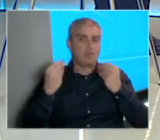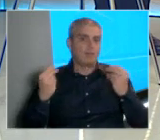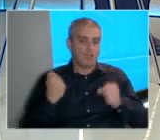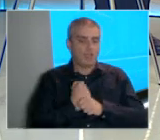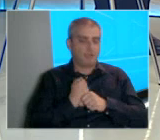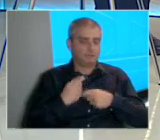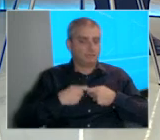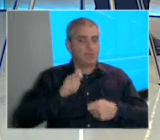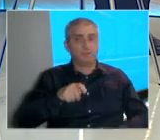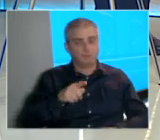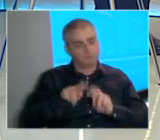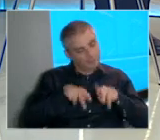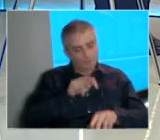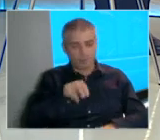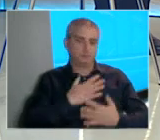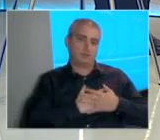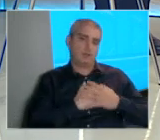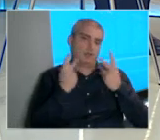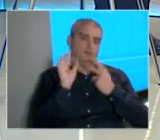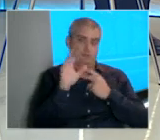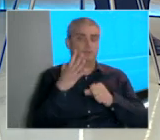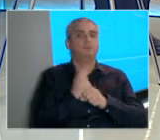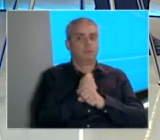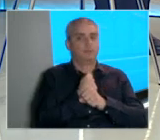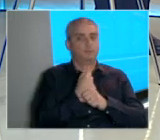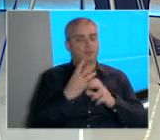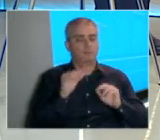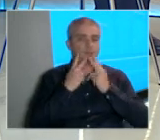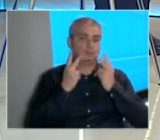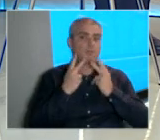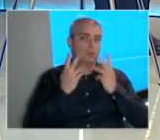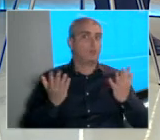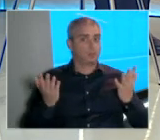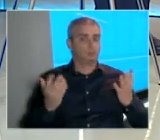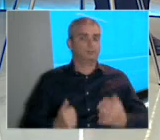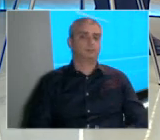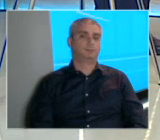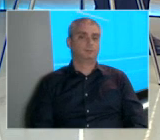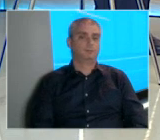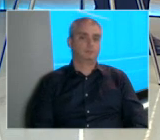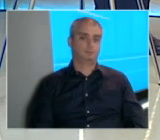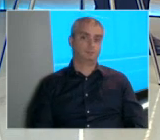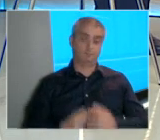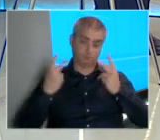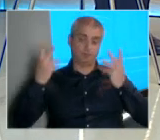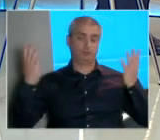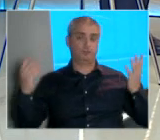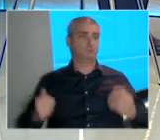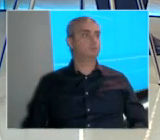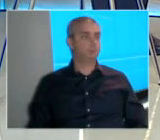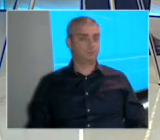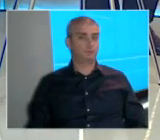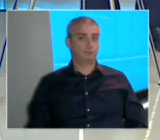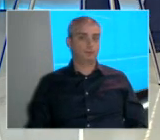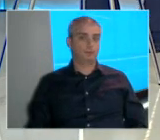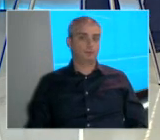עשייה פרלמנטרית, מתעסקים בנושא שקרוב לליבם, והם מצליחים גם לפתור פתרונות ברחבי המדינה. שזה חשוב. כן,